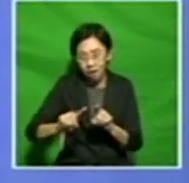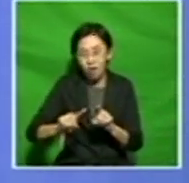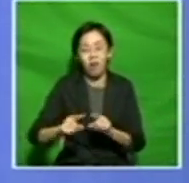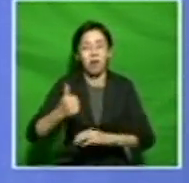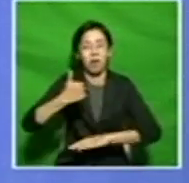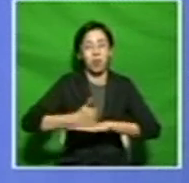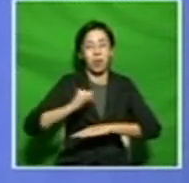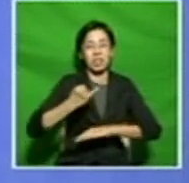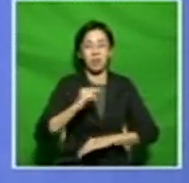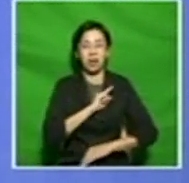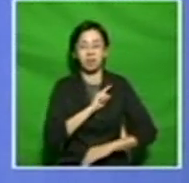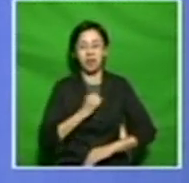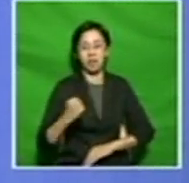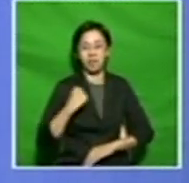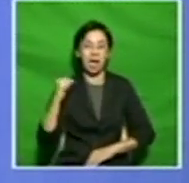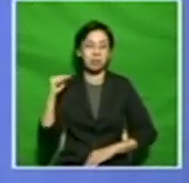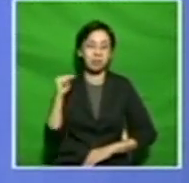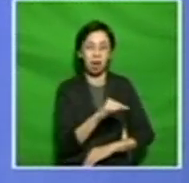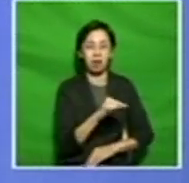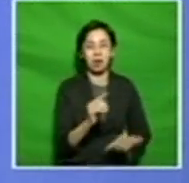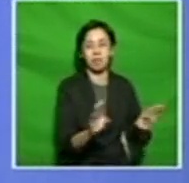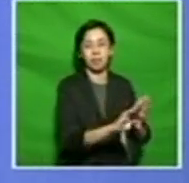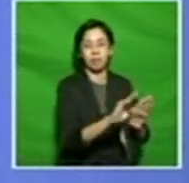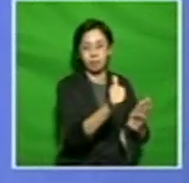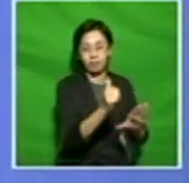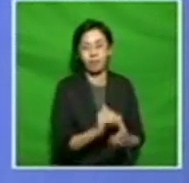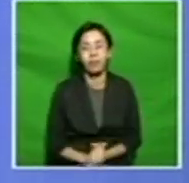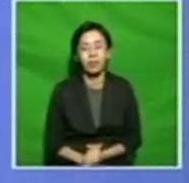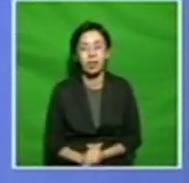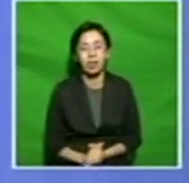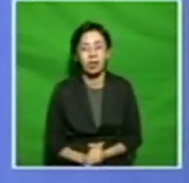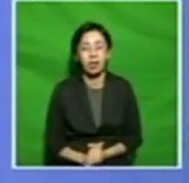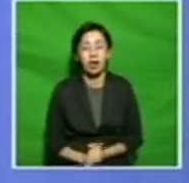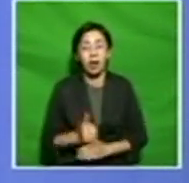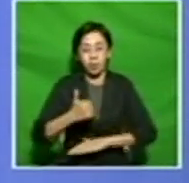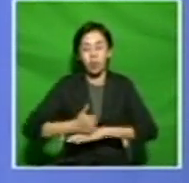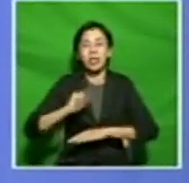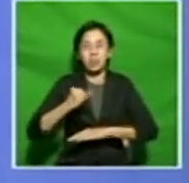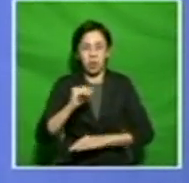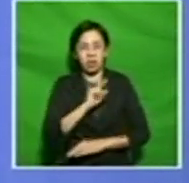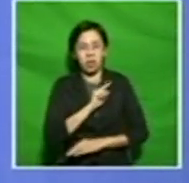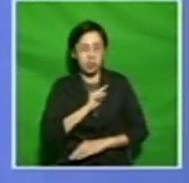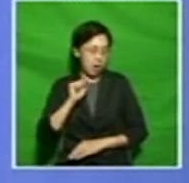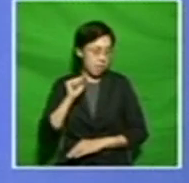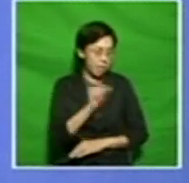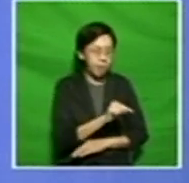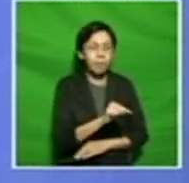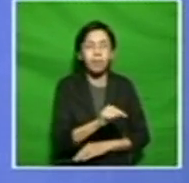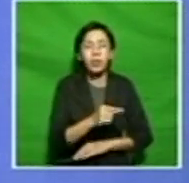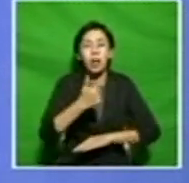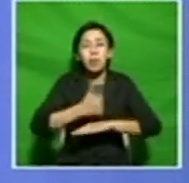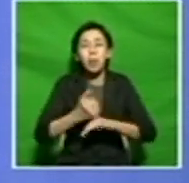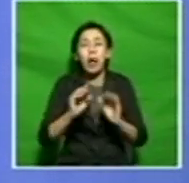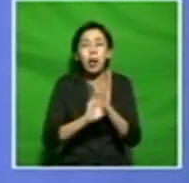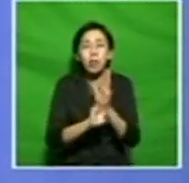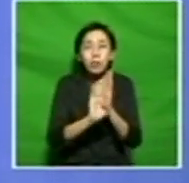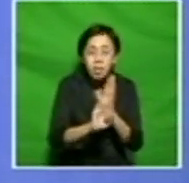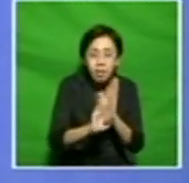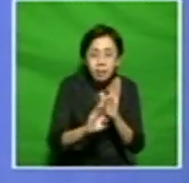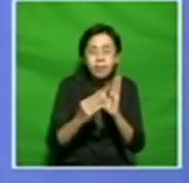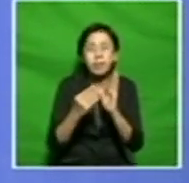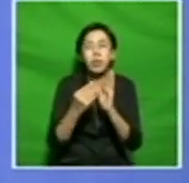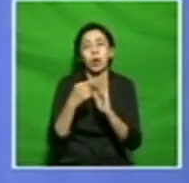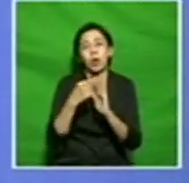ชั่วคราวตรงนี้ก็เลยต้องอาศัยยืมมือท่านผู้ว่าเพราะฉะนั้นผู้ว่าบุรีรัมย์จะปิดผู้ว่าอุทัยจะ